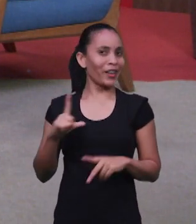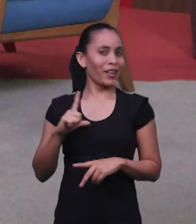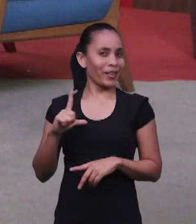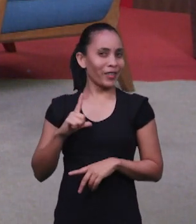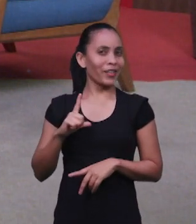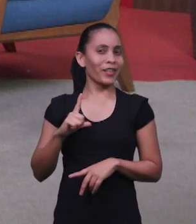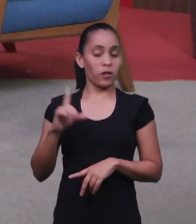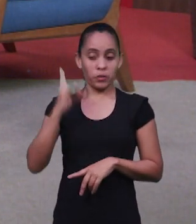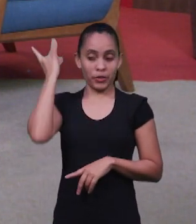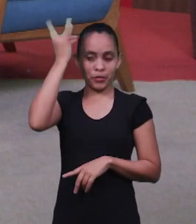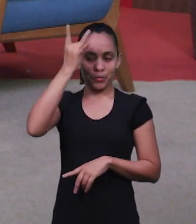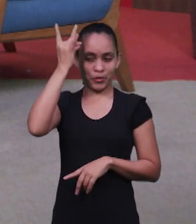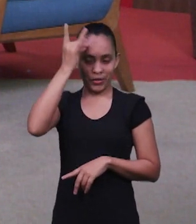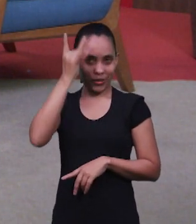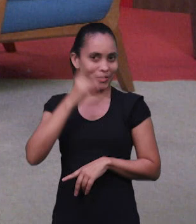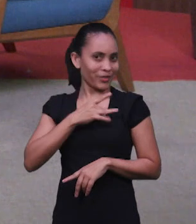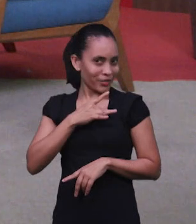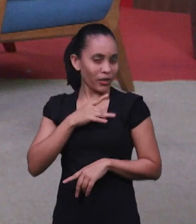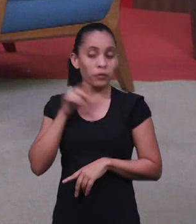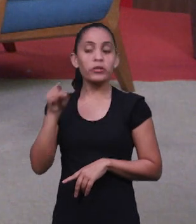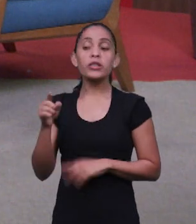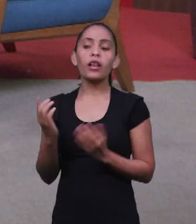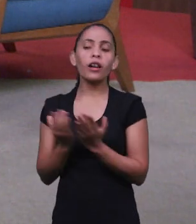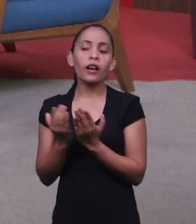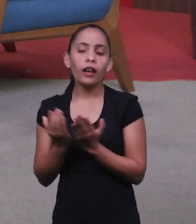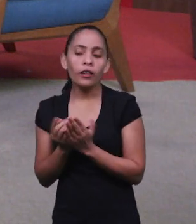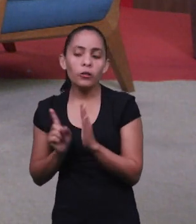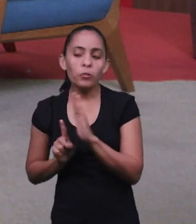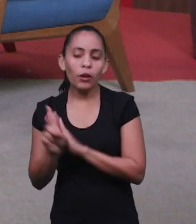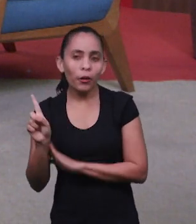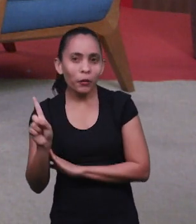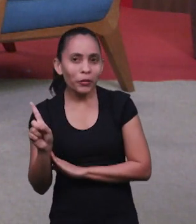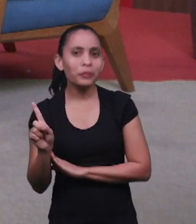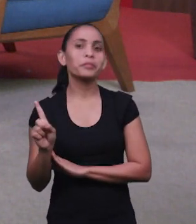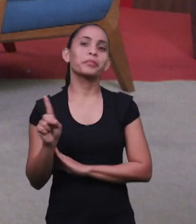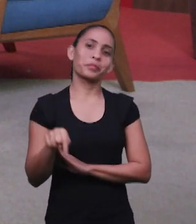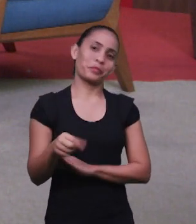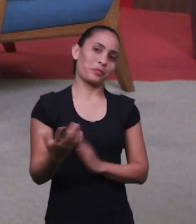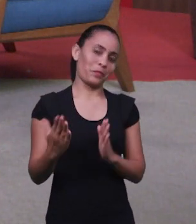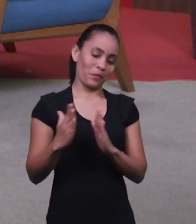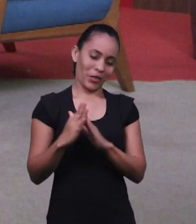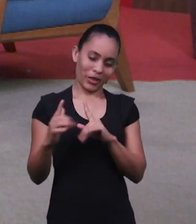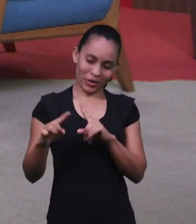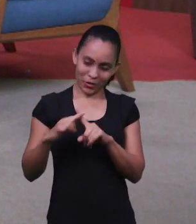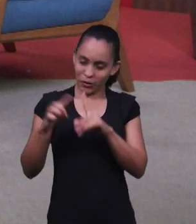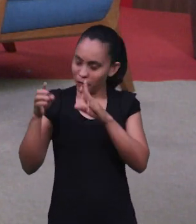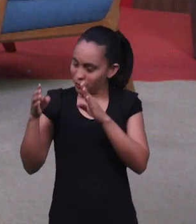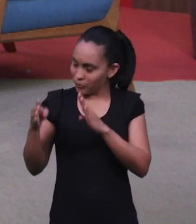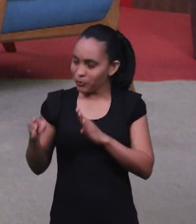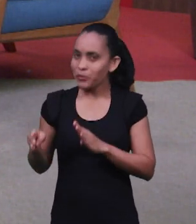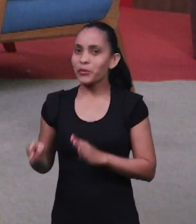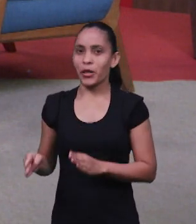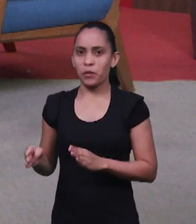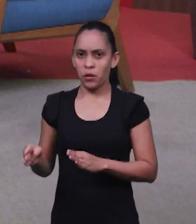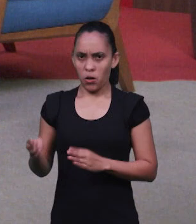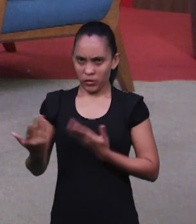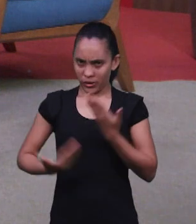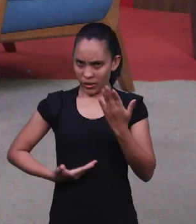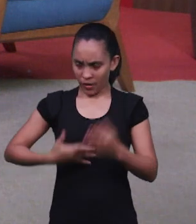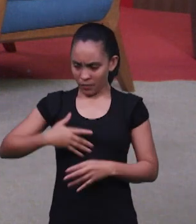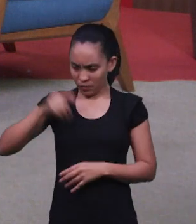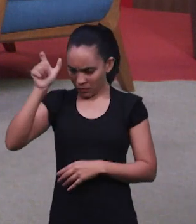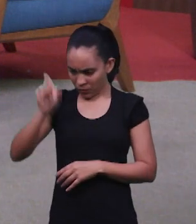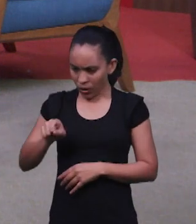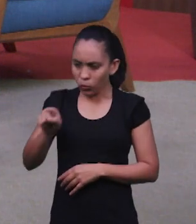serviteur du Seigneur, vous êtes chrétien, chose merveilleuse, n'est-ce pas? On ne peut pas passer inaperçu. Très bien. Notre